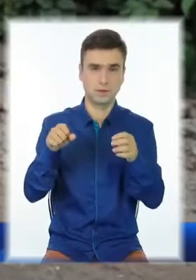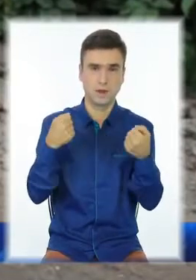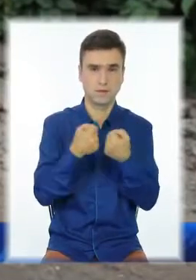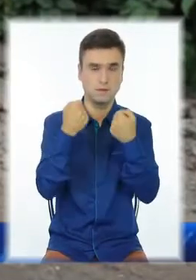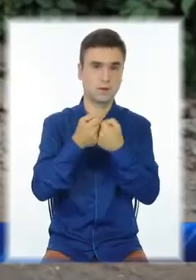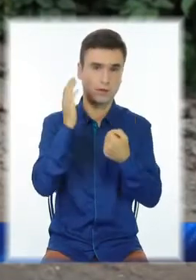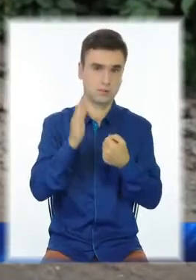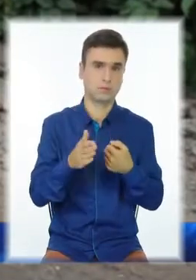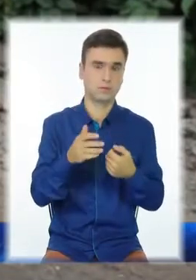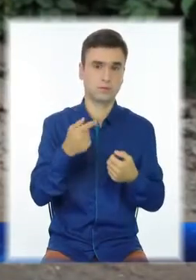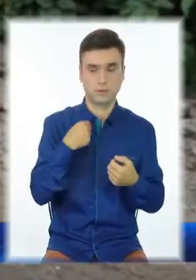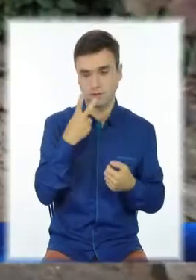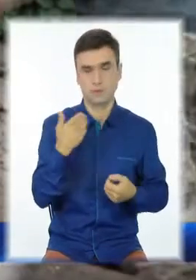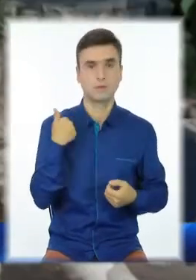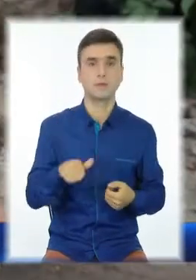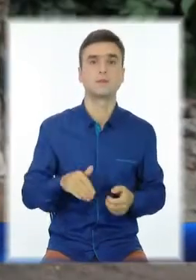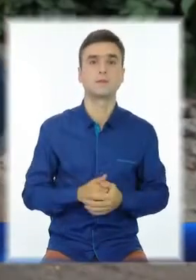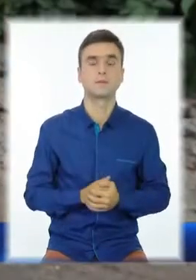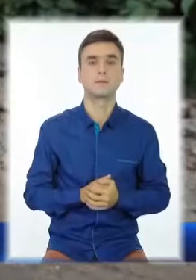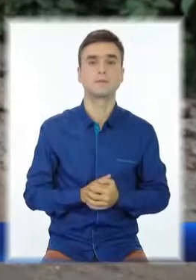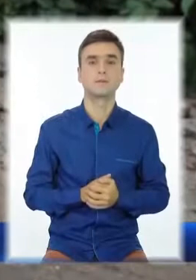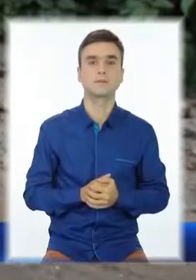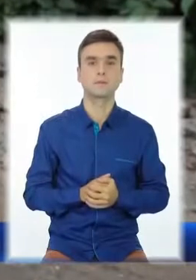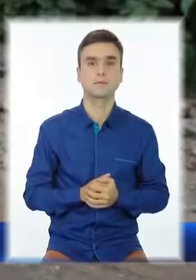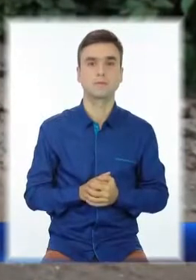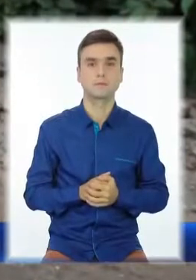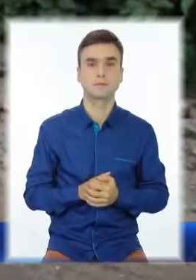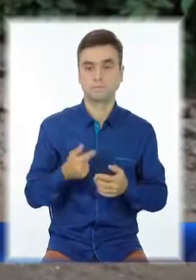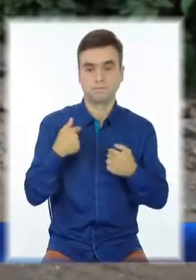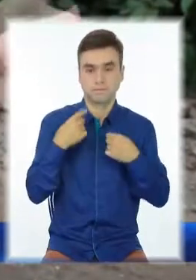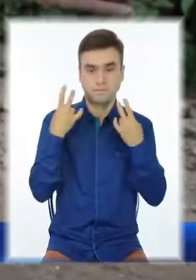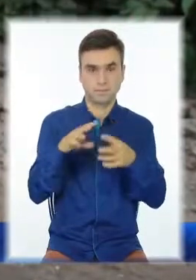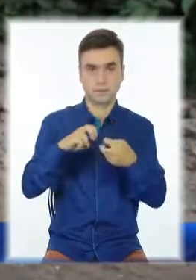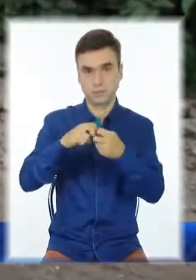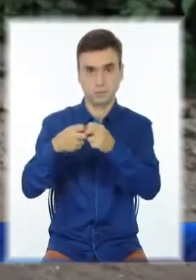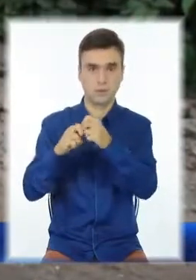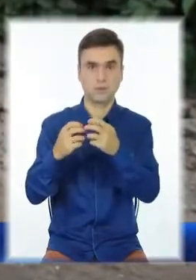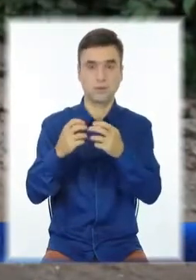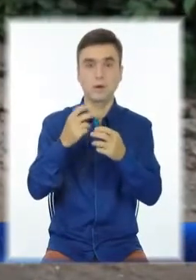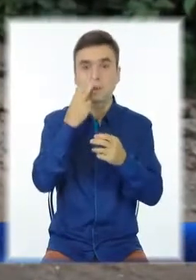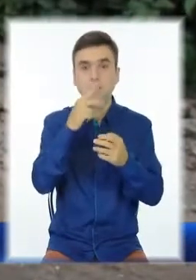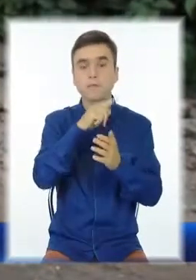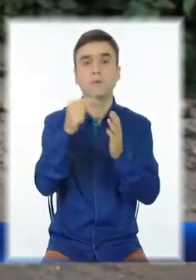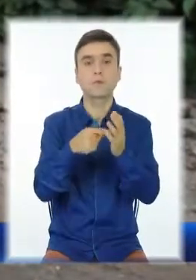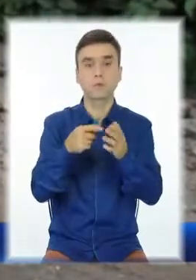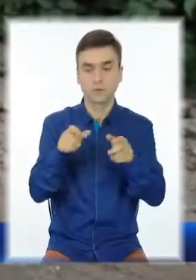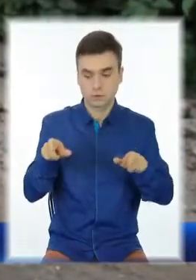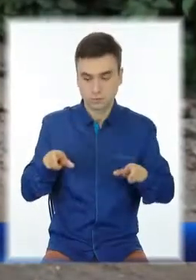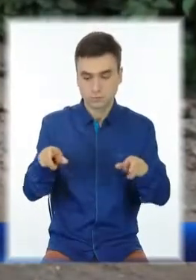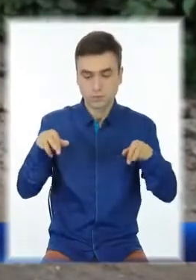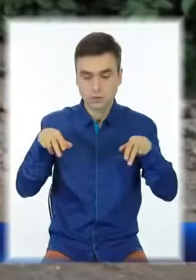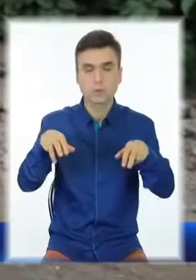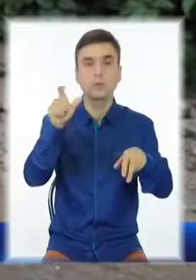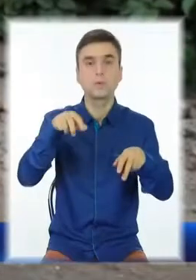свідками яких не хочемо бути жильці. Ну, нам воно ваш ніяк не треба. От є тротуар, де, от вопрос, де будуть ходити